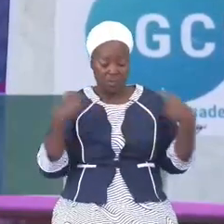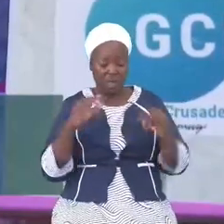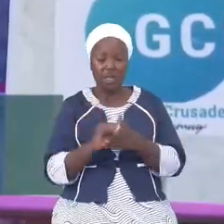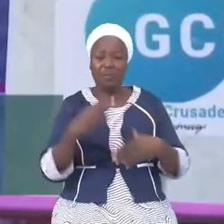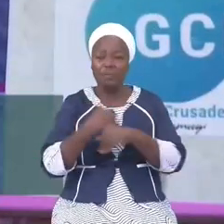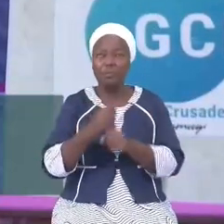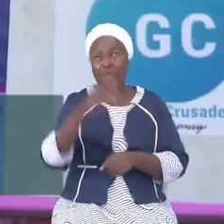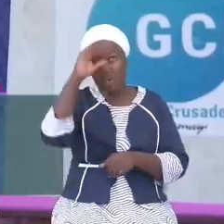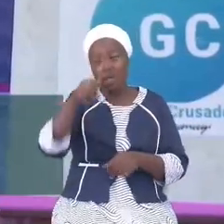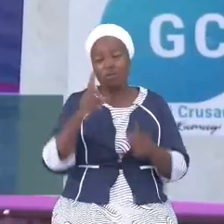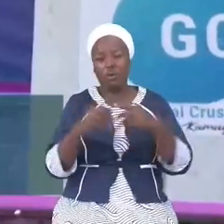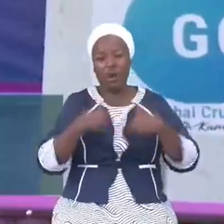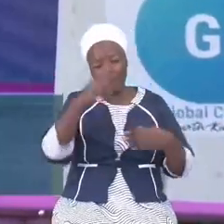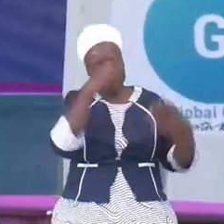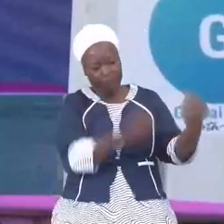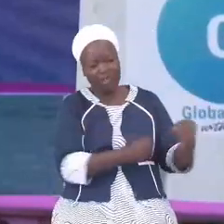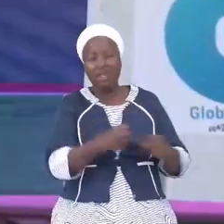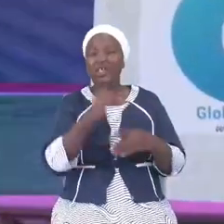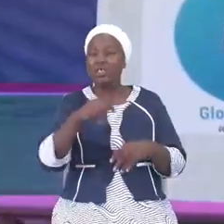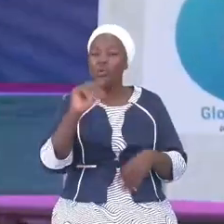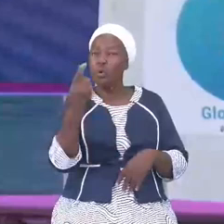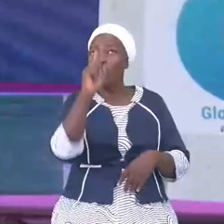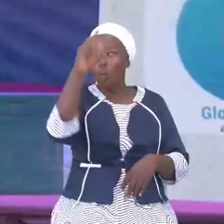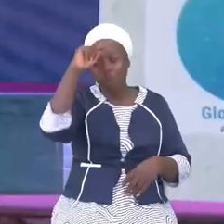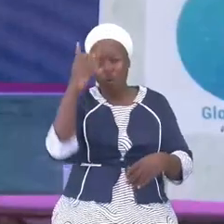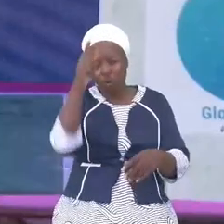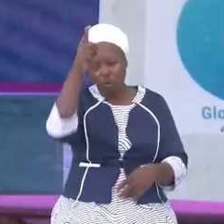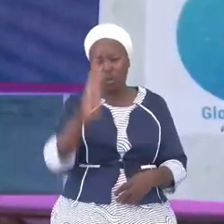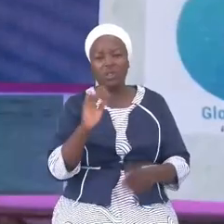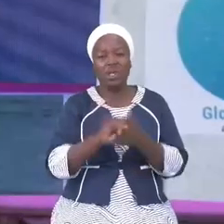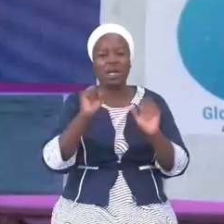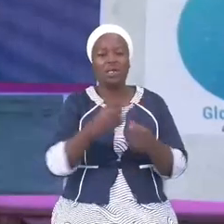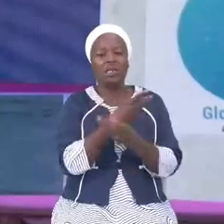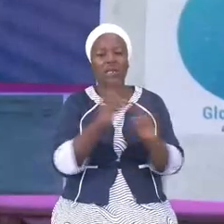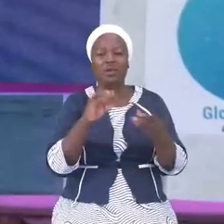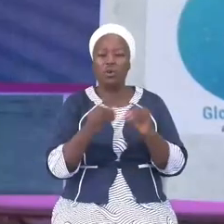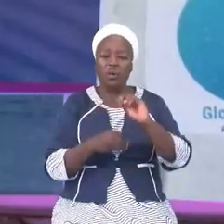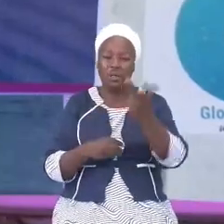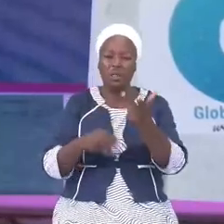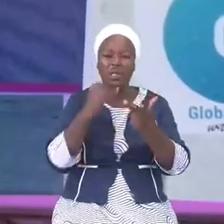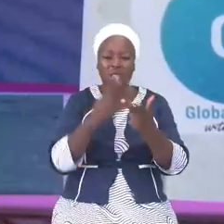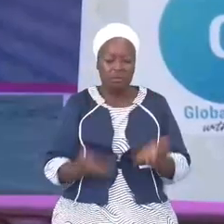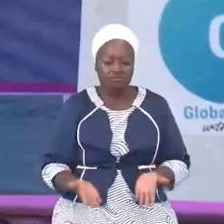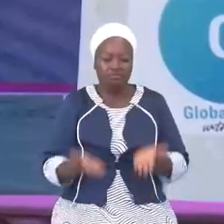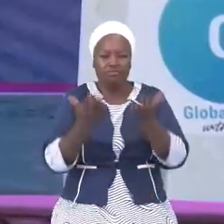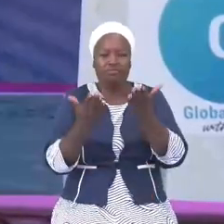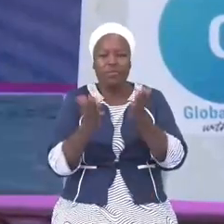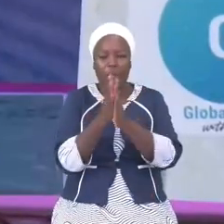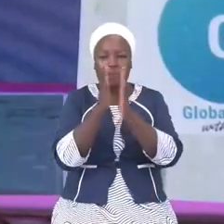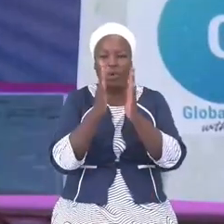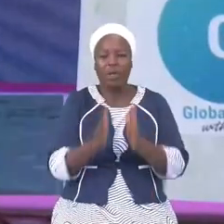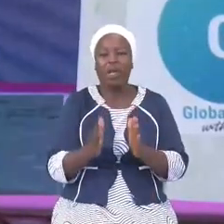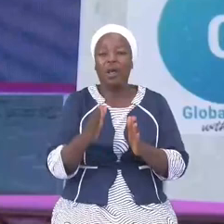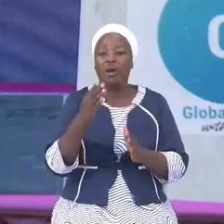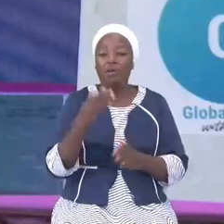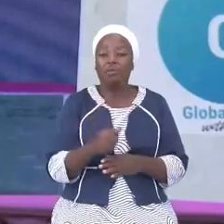à avoir la foi en un seul Dieu qui pouvait lui délivrer. Troisième élément, la prière d'élévation d'un